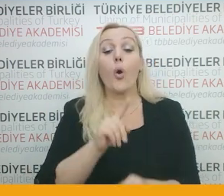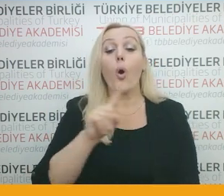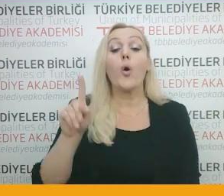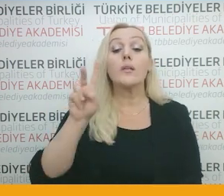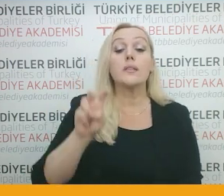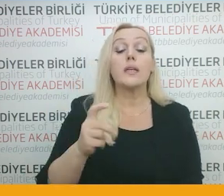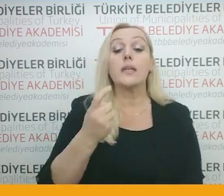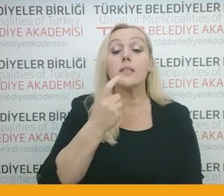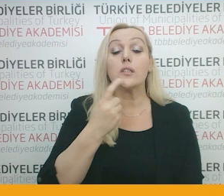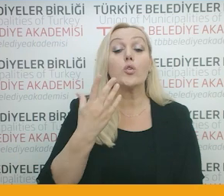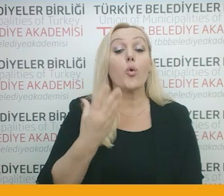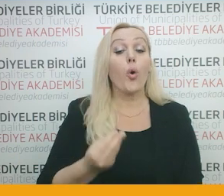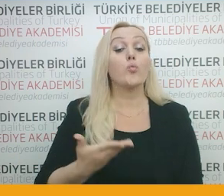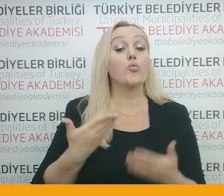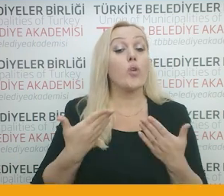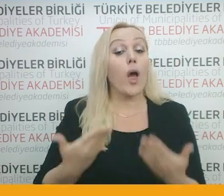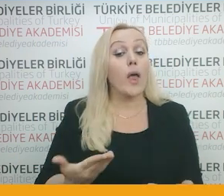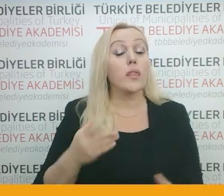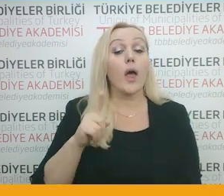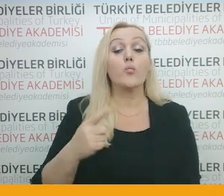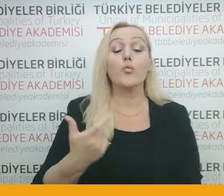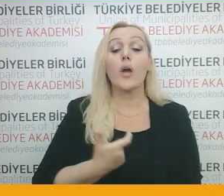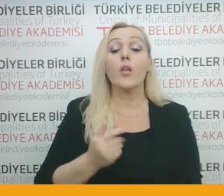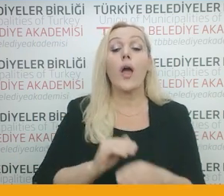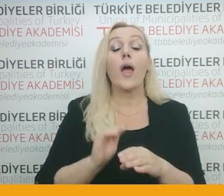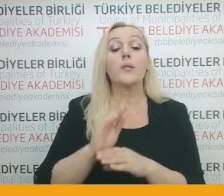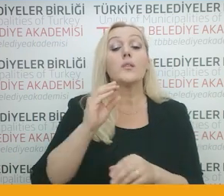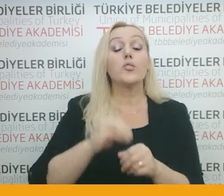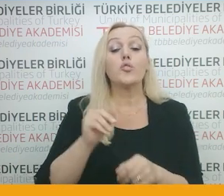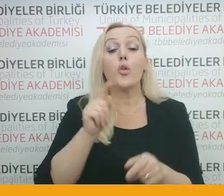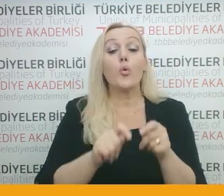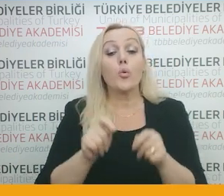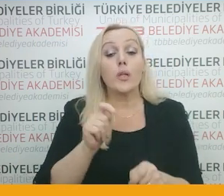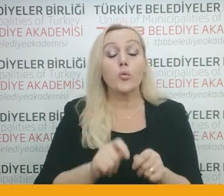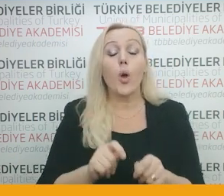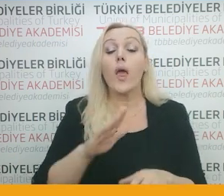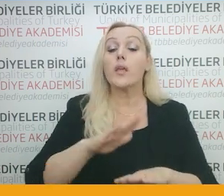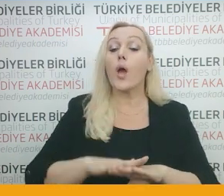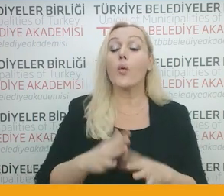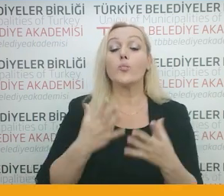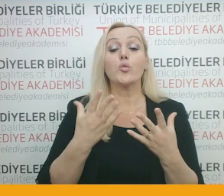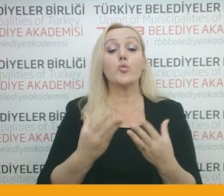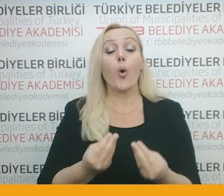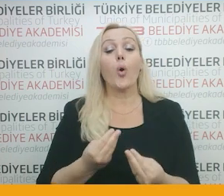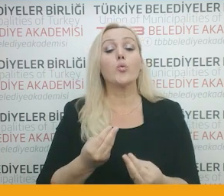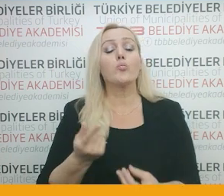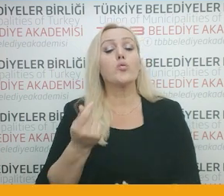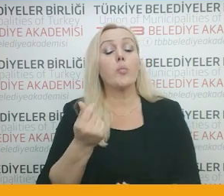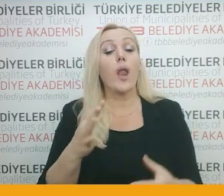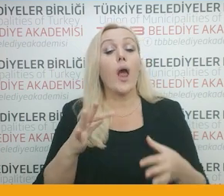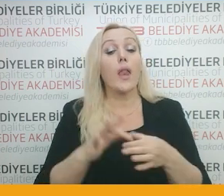18 yıla gelmiş hatta. Bu kanun hayatımızda hala kullanımda. Yaptığımız tüm mali iş